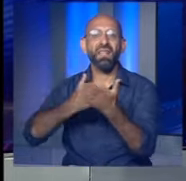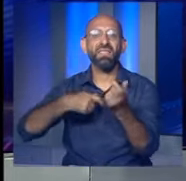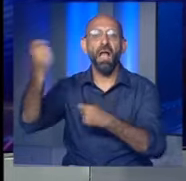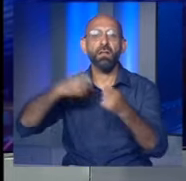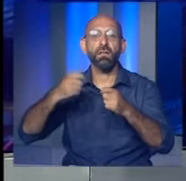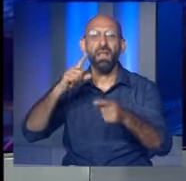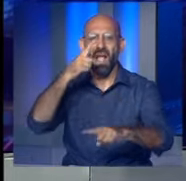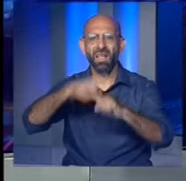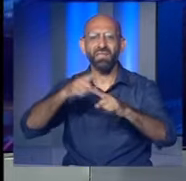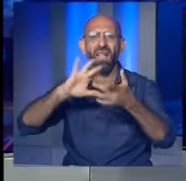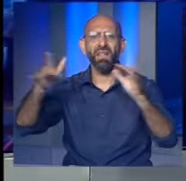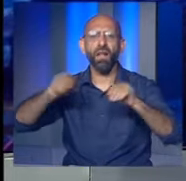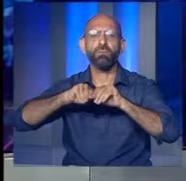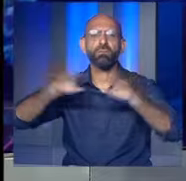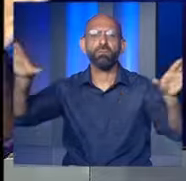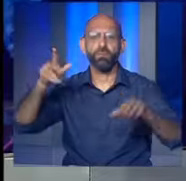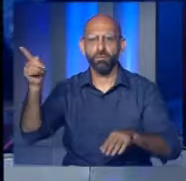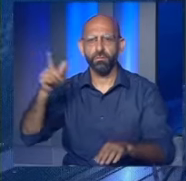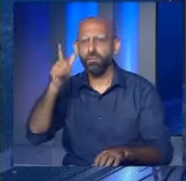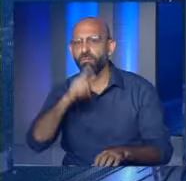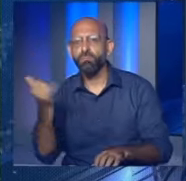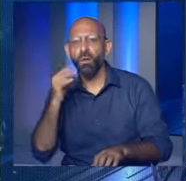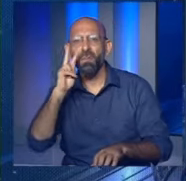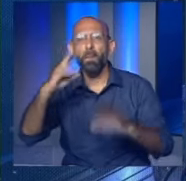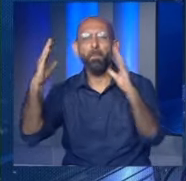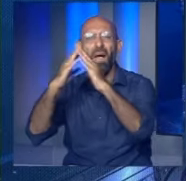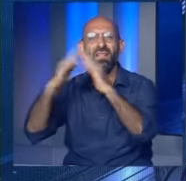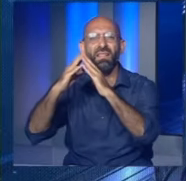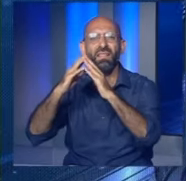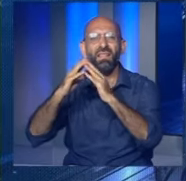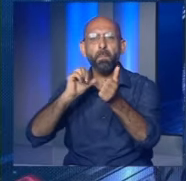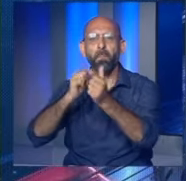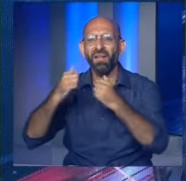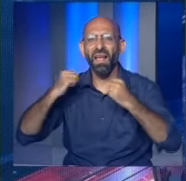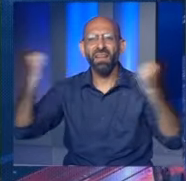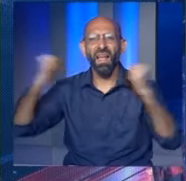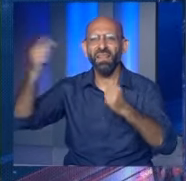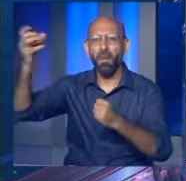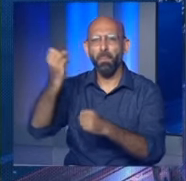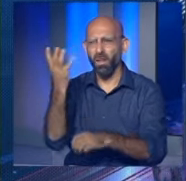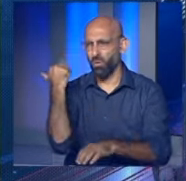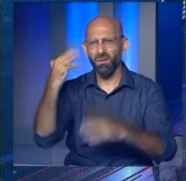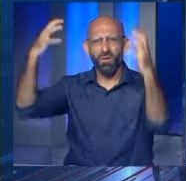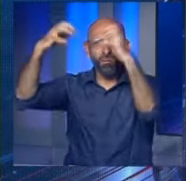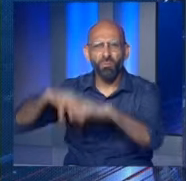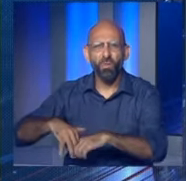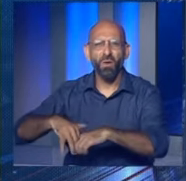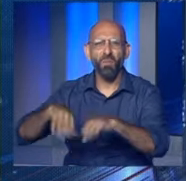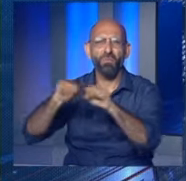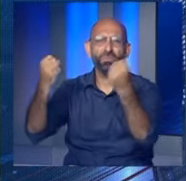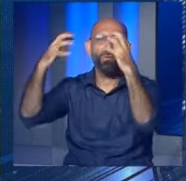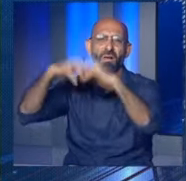الاقتصاد امين سلام على منصه اكس انهيار سقف المنزل في المدينه الرياضيه في بيروت هو